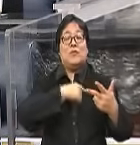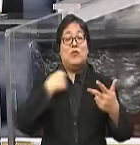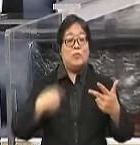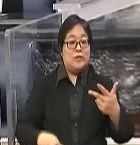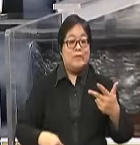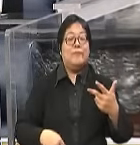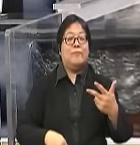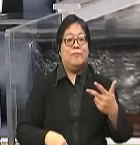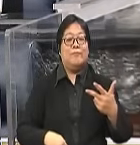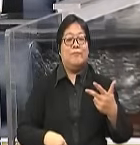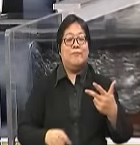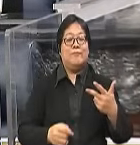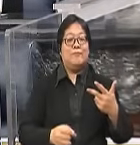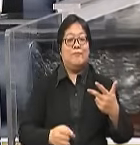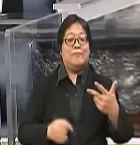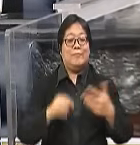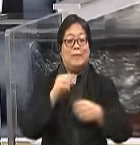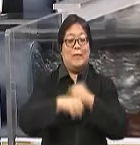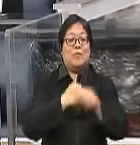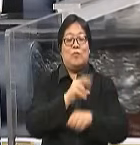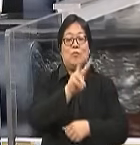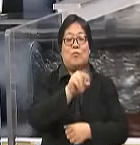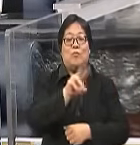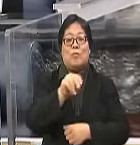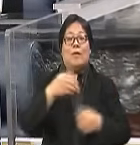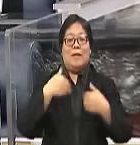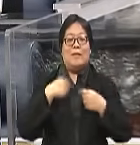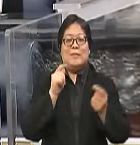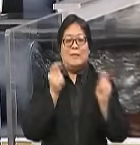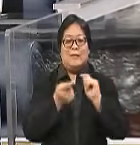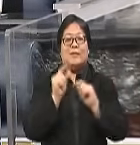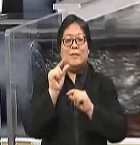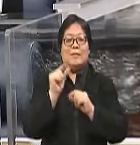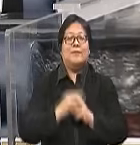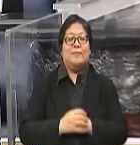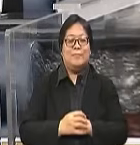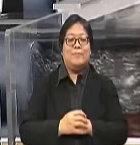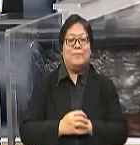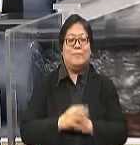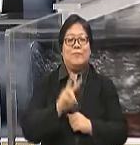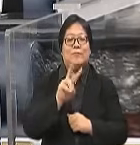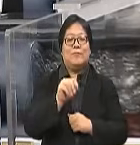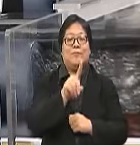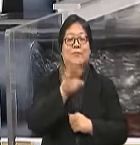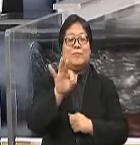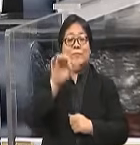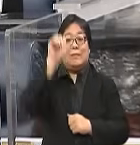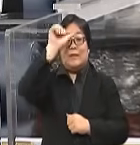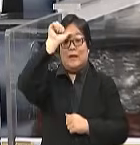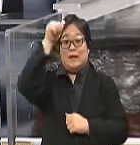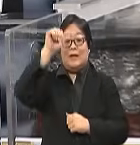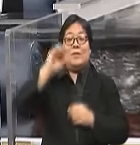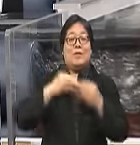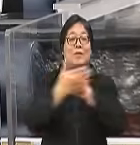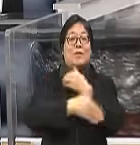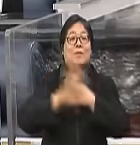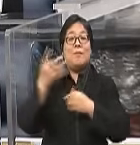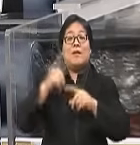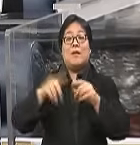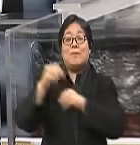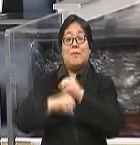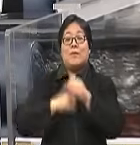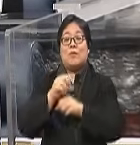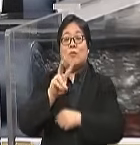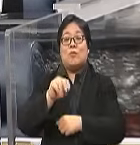ketiga dan What the f*** tahun UFO 20 adjective eh tahun 2019 India Negeri keempat tapi tahun